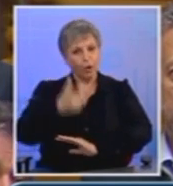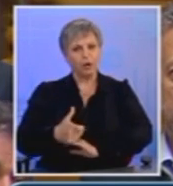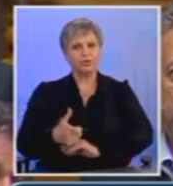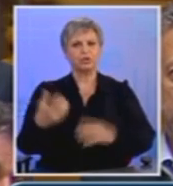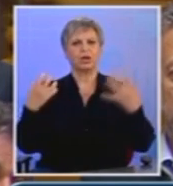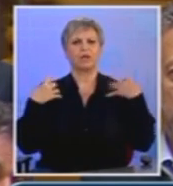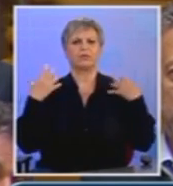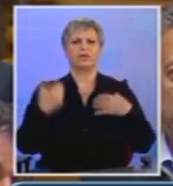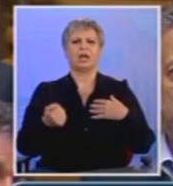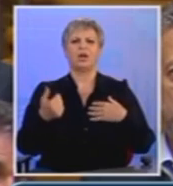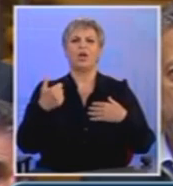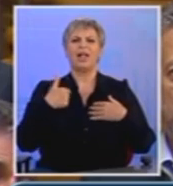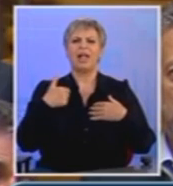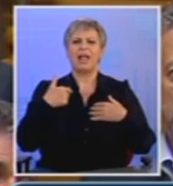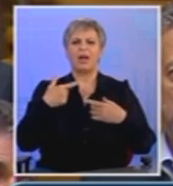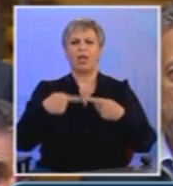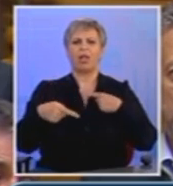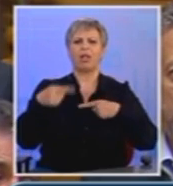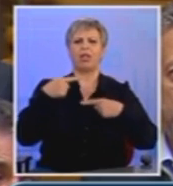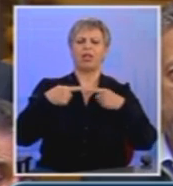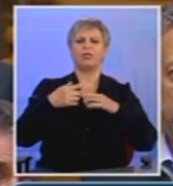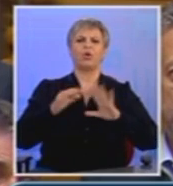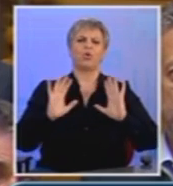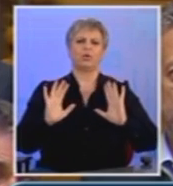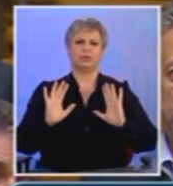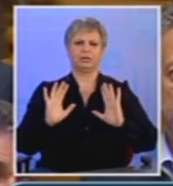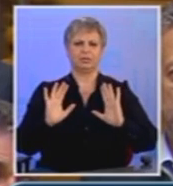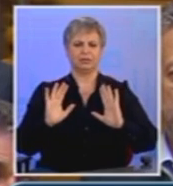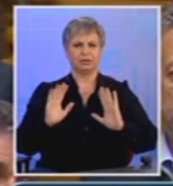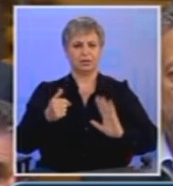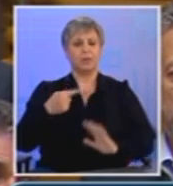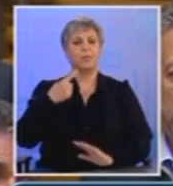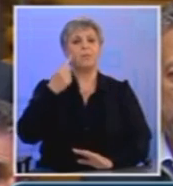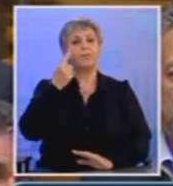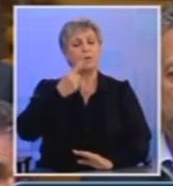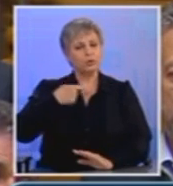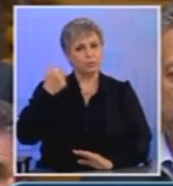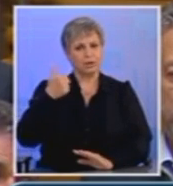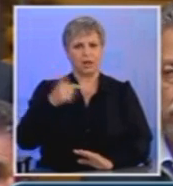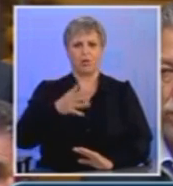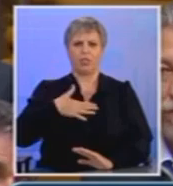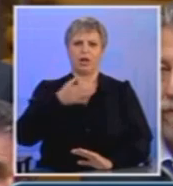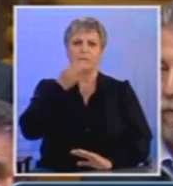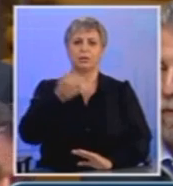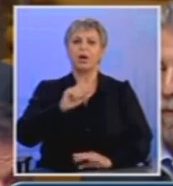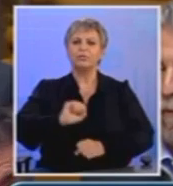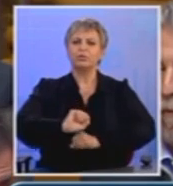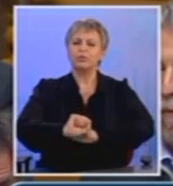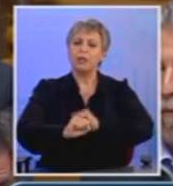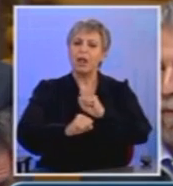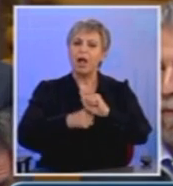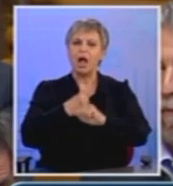δραπετεύω από αυτές προσωπικά για αυτόν τον αγώνα